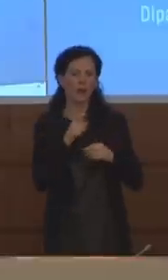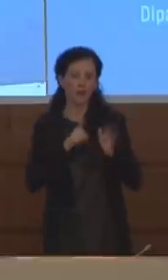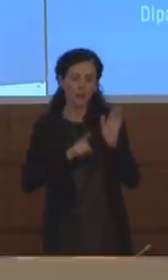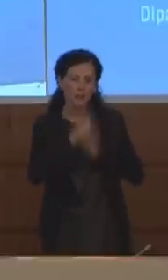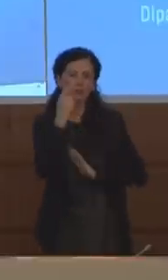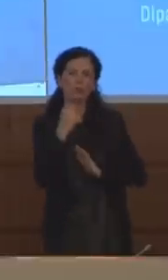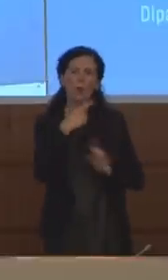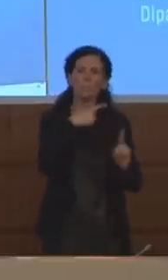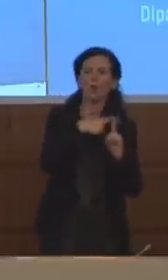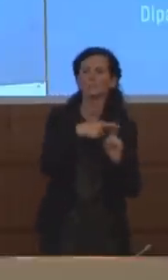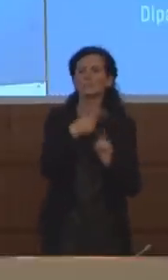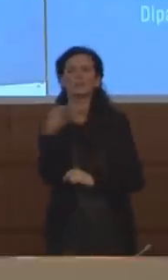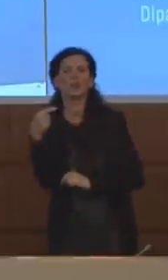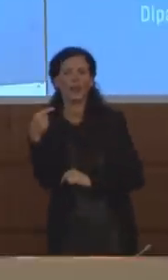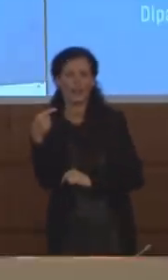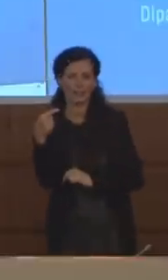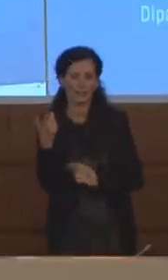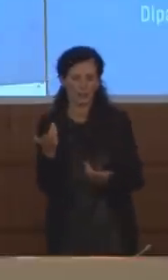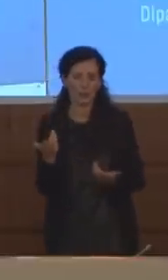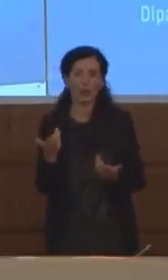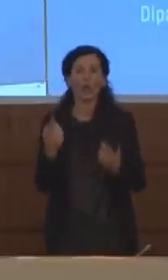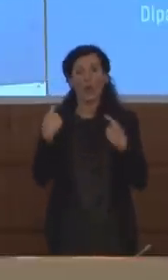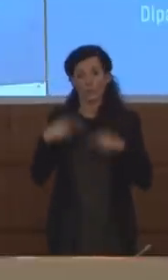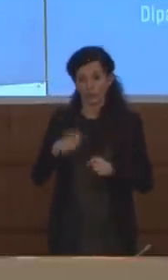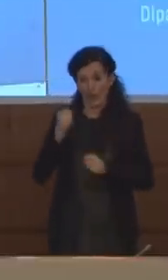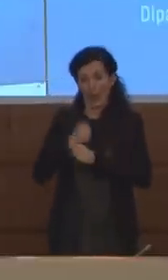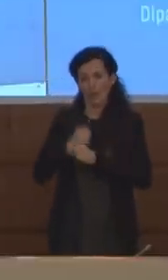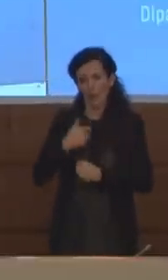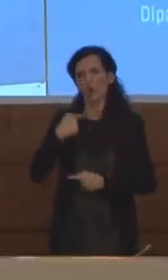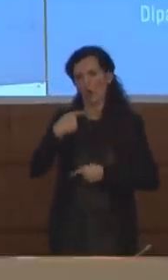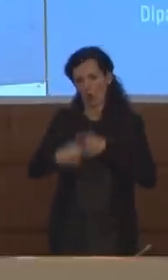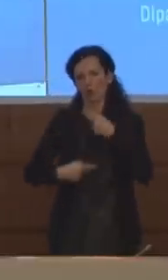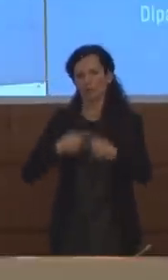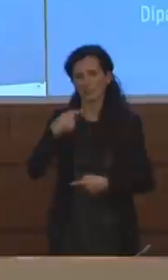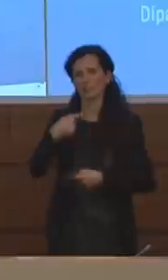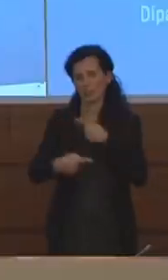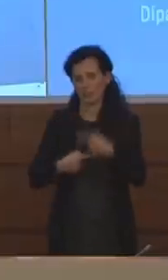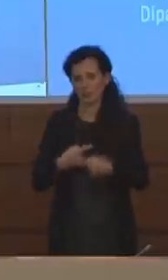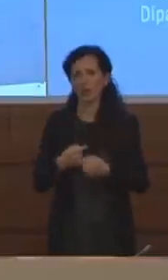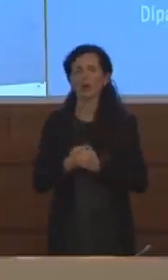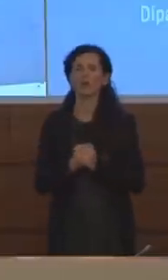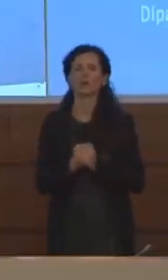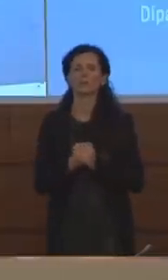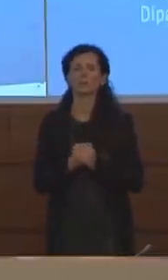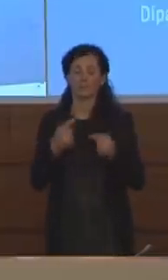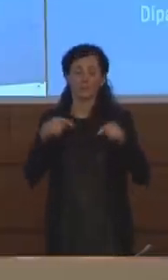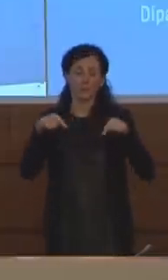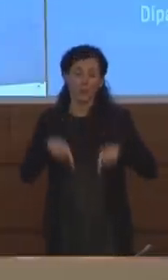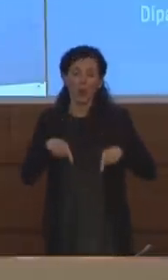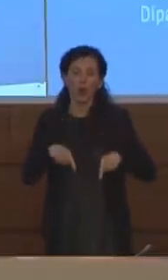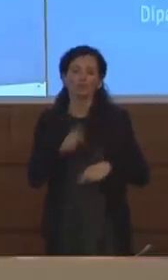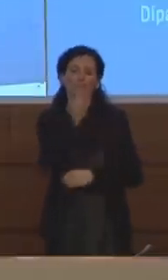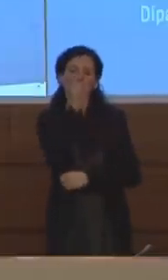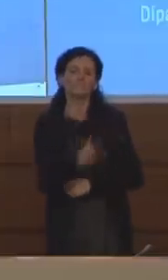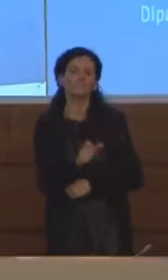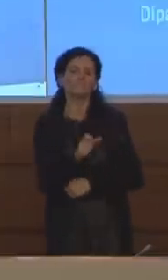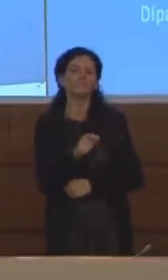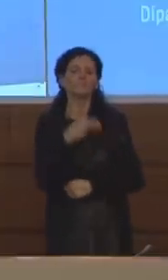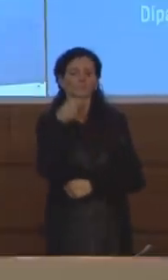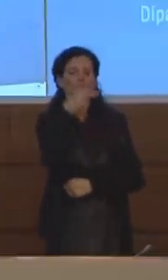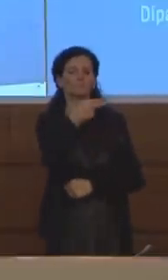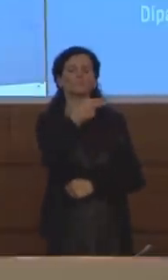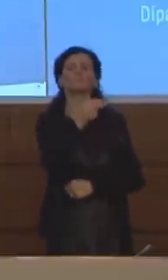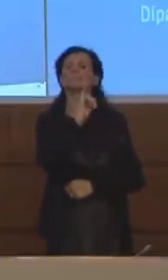questo attualmente è in itinere e quindi in realtà oggi patented immune e difficile poterle dare